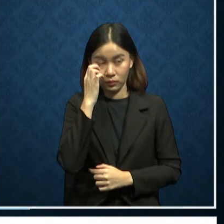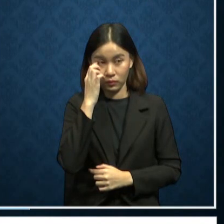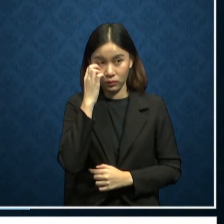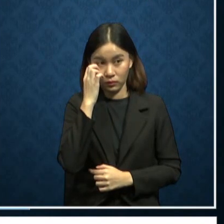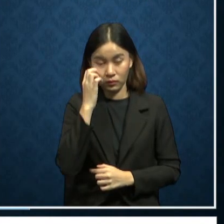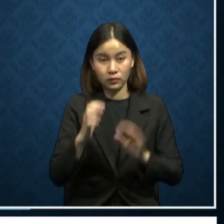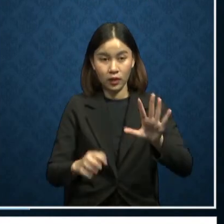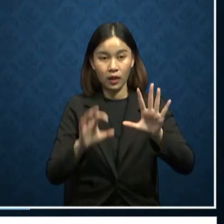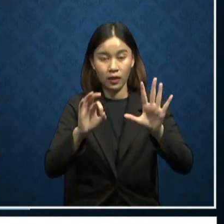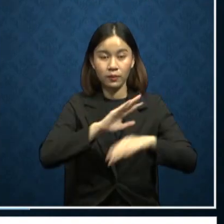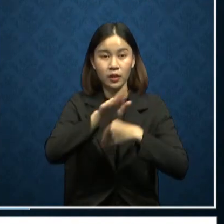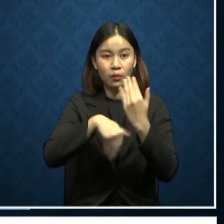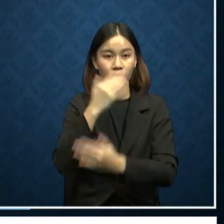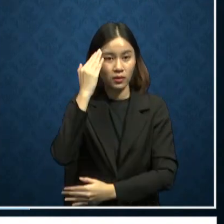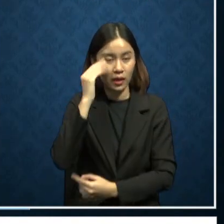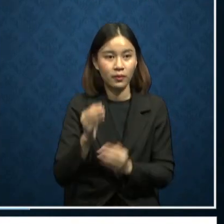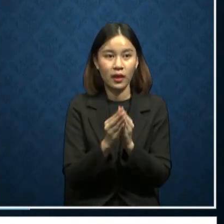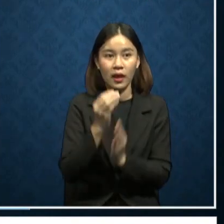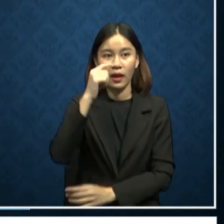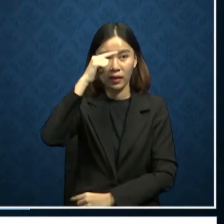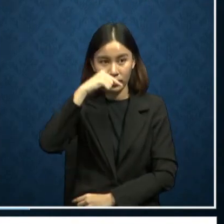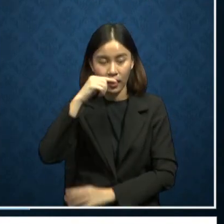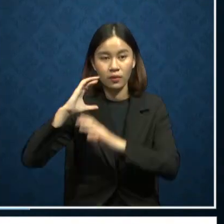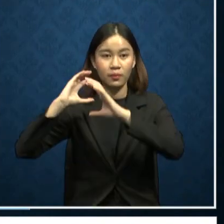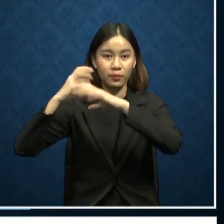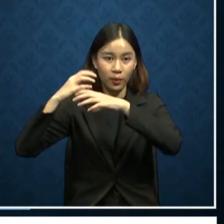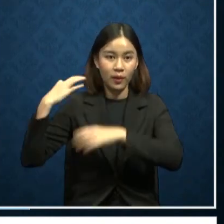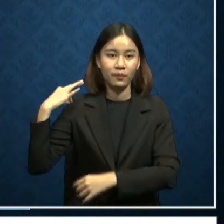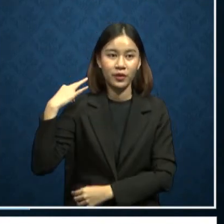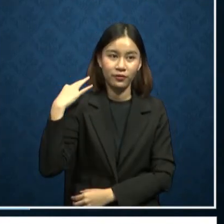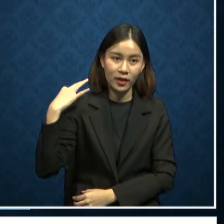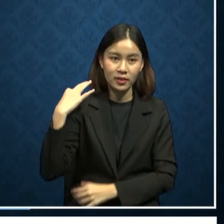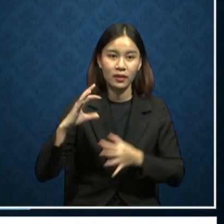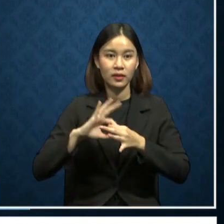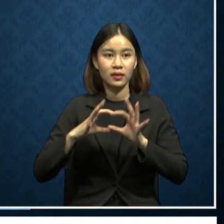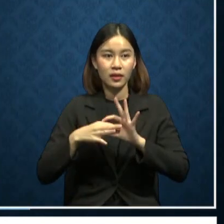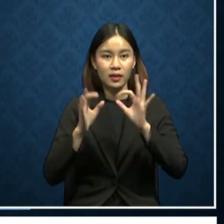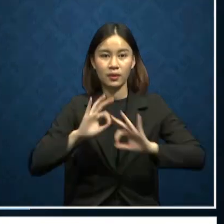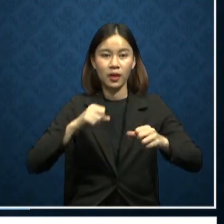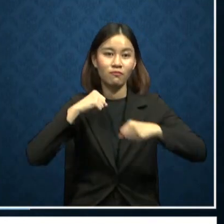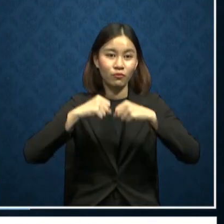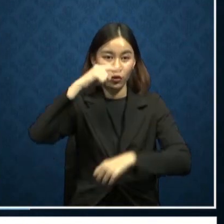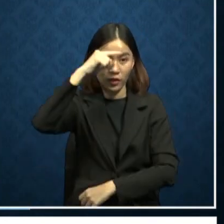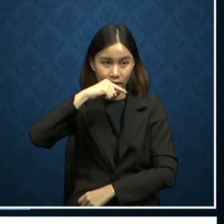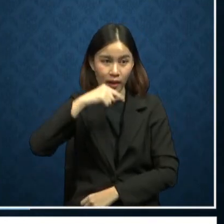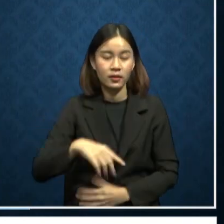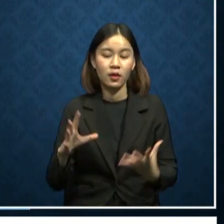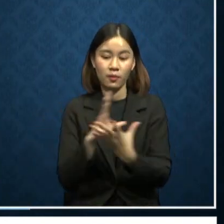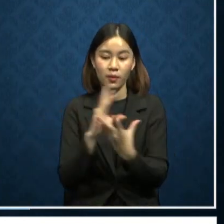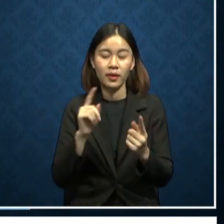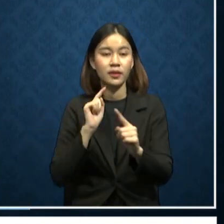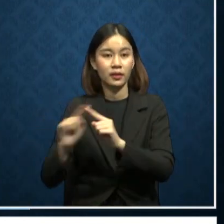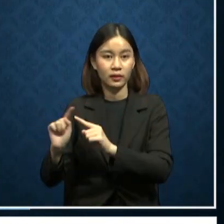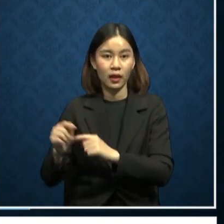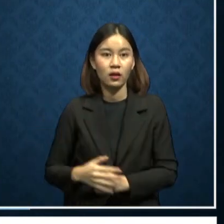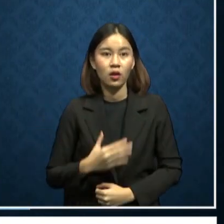5fท่านคงทราบแล้วนะครับในเรื่องอาหารไทยเรื่องภาพยนตร์เรื่องแฟชั่นเรื่องกีฬาโดยเฉพาะมวยไทยและก็เรื่องของประเพณีต่างๆ